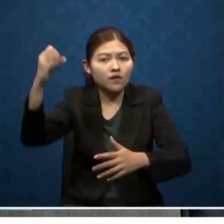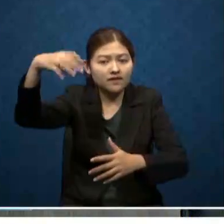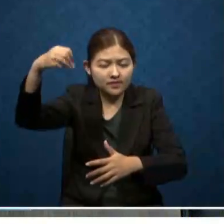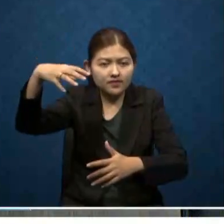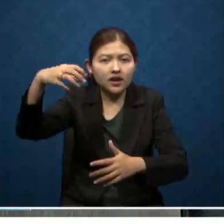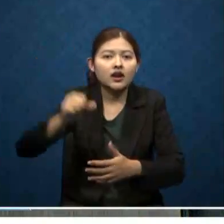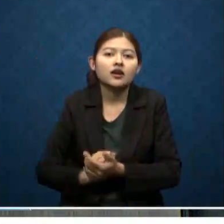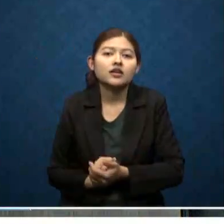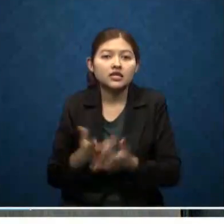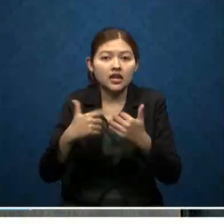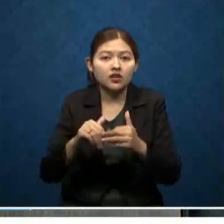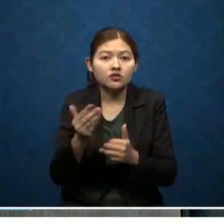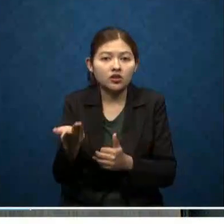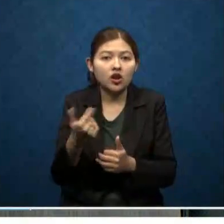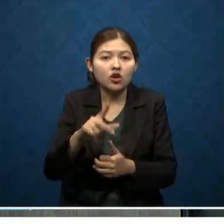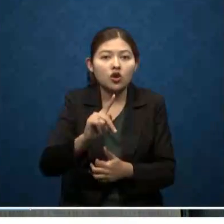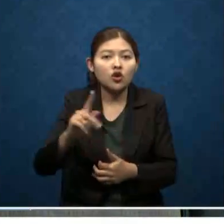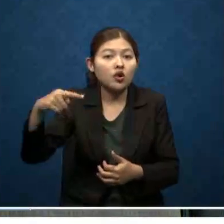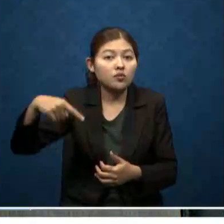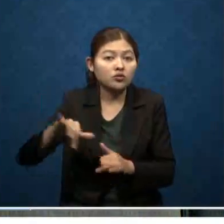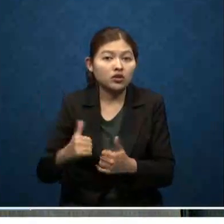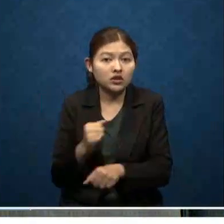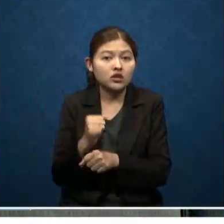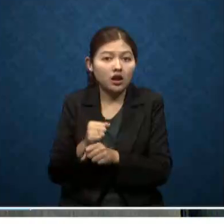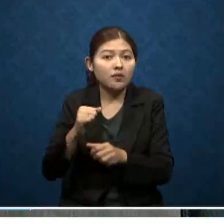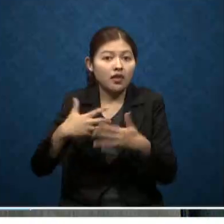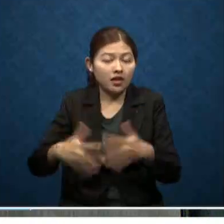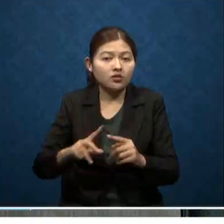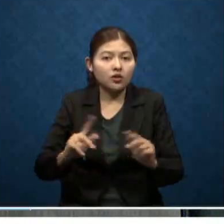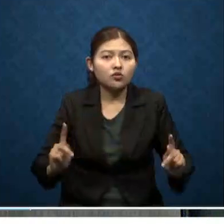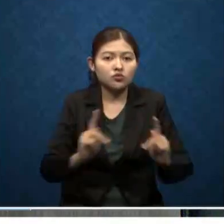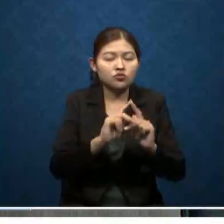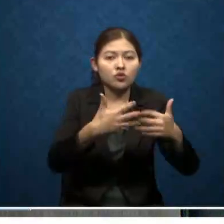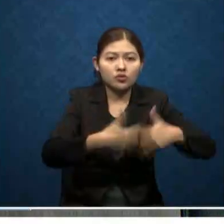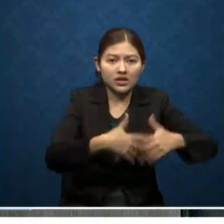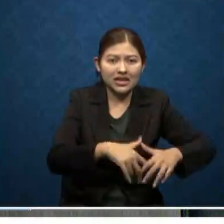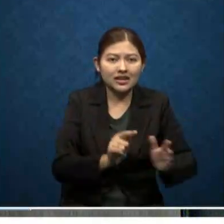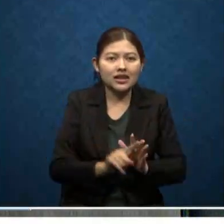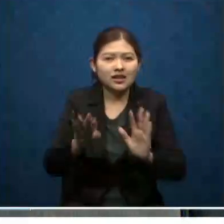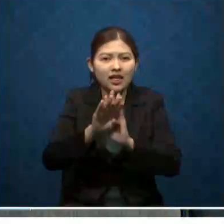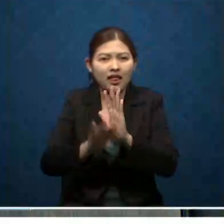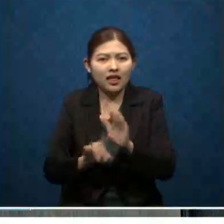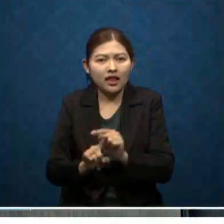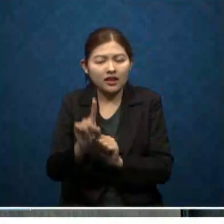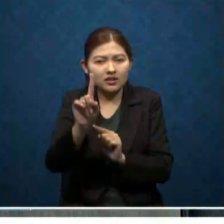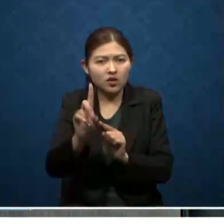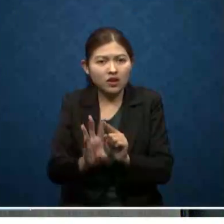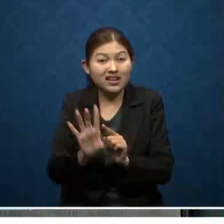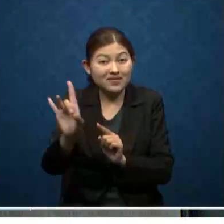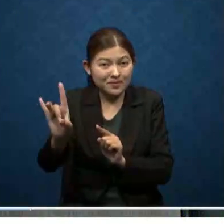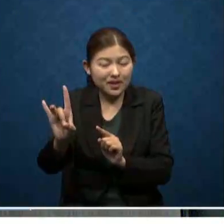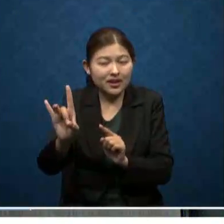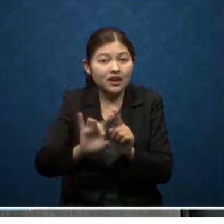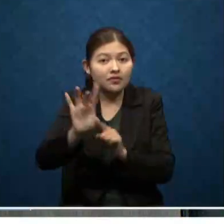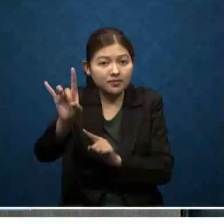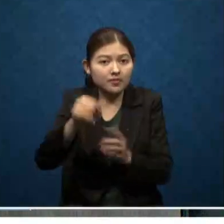ติดอยู่เรื่องเดียวนะครับทางกกพดำเนินการแล้วแต่กระทรวงอุตสาหกรรมติดเรื่องโรงงานลำดับที่ 88คือโรงไฟฟ้า